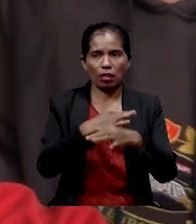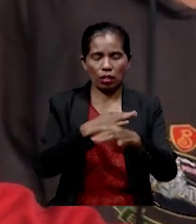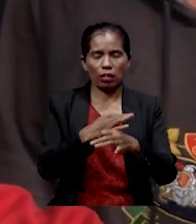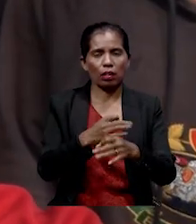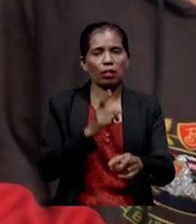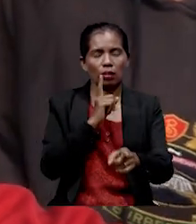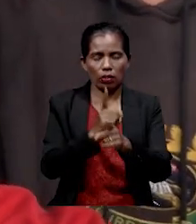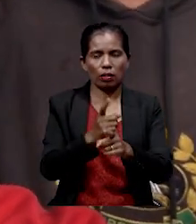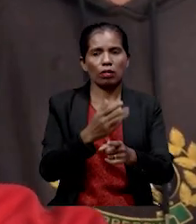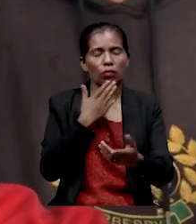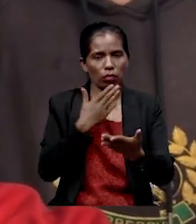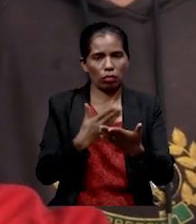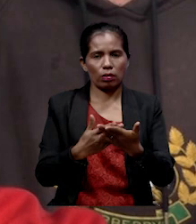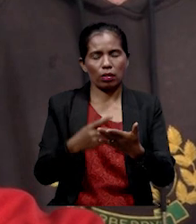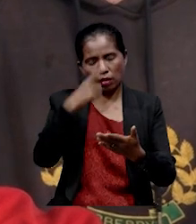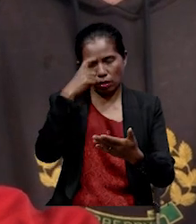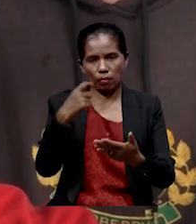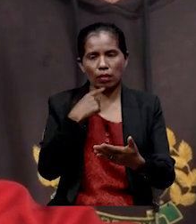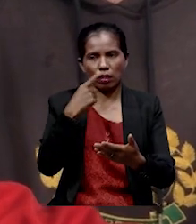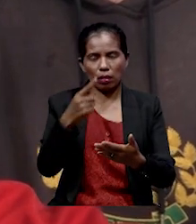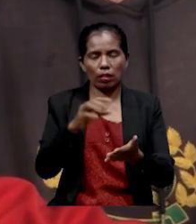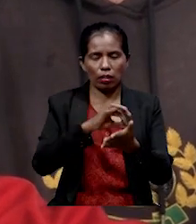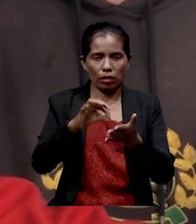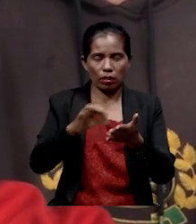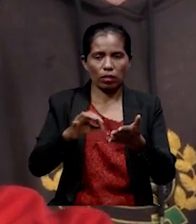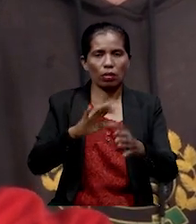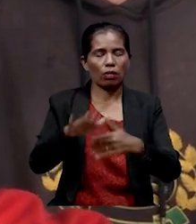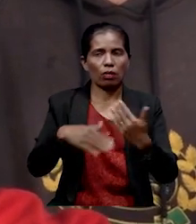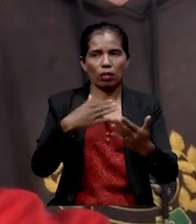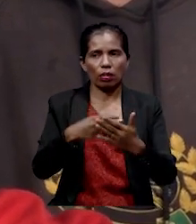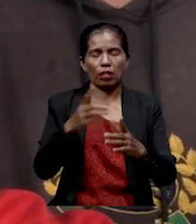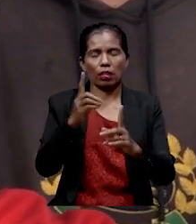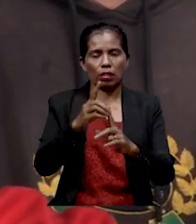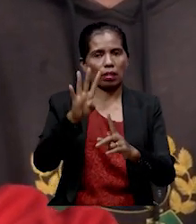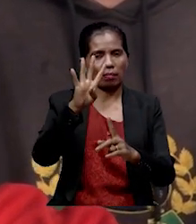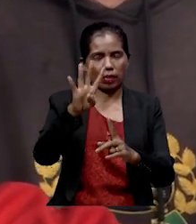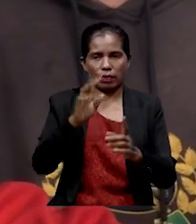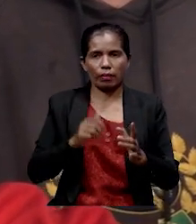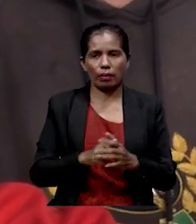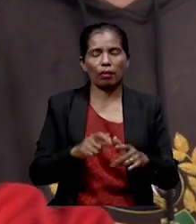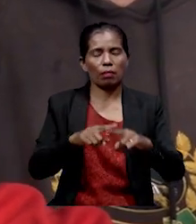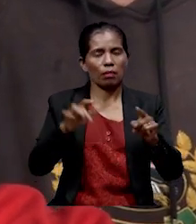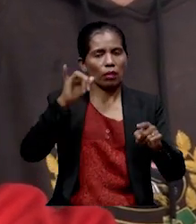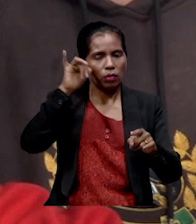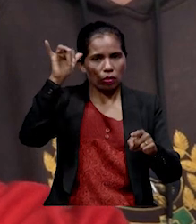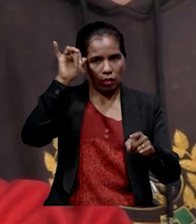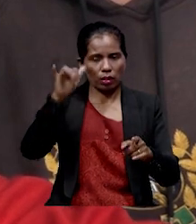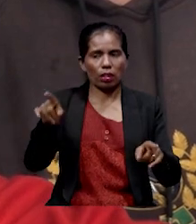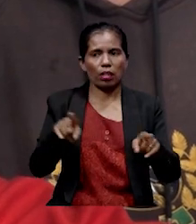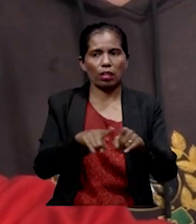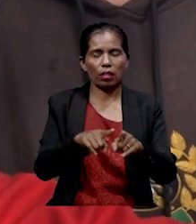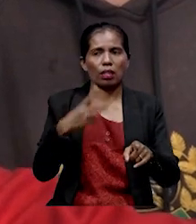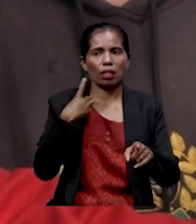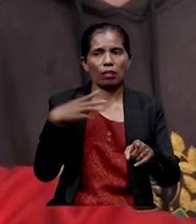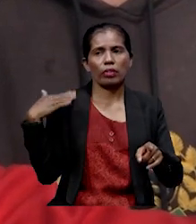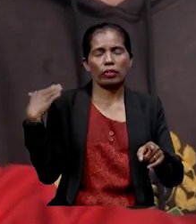diak. E tamba ne ba kan diang ba ida registro geral ne kata kiha lorong ha de. Mai be horse ne hane sang ami